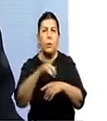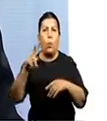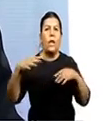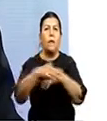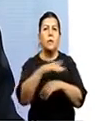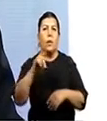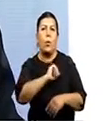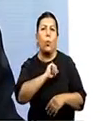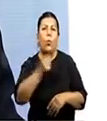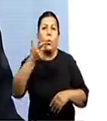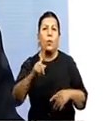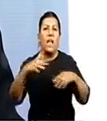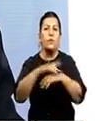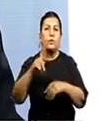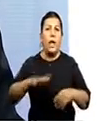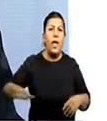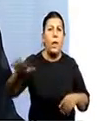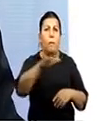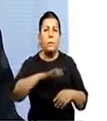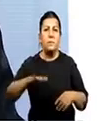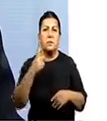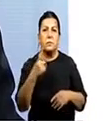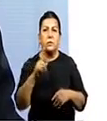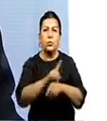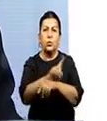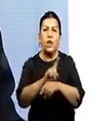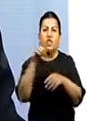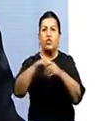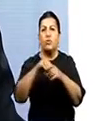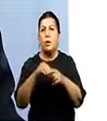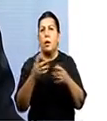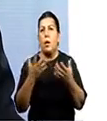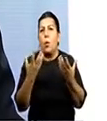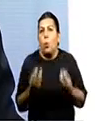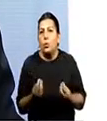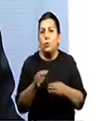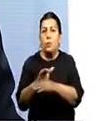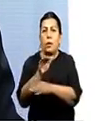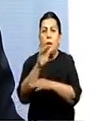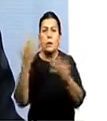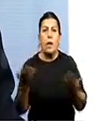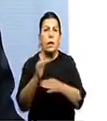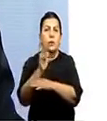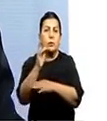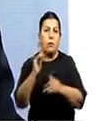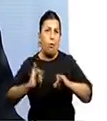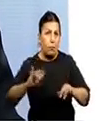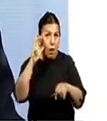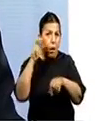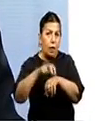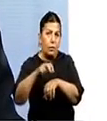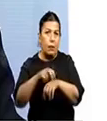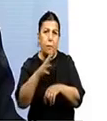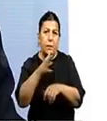gece hepimiz bir şekilde o süreçlerin içerisindeydik. Neler yaşandığını çok rahat hatırlayabiliriz.